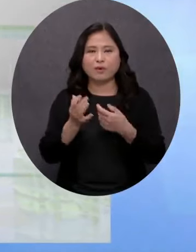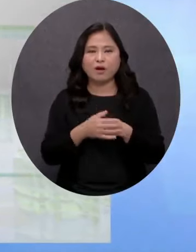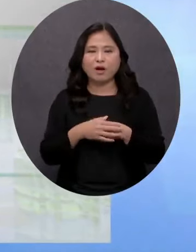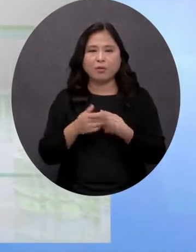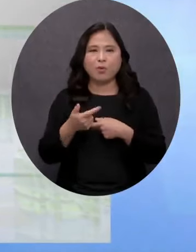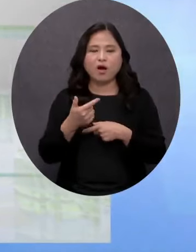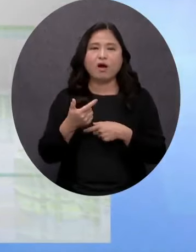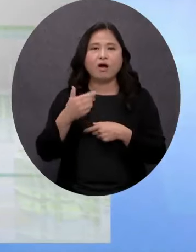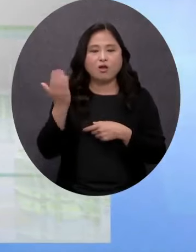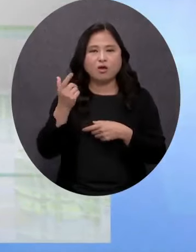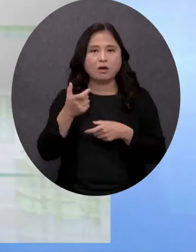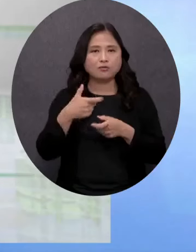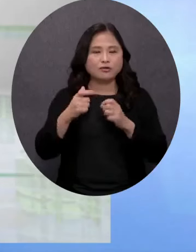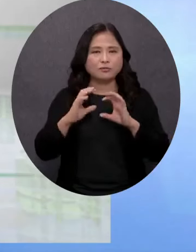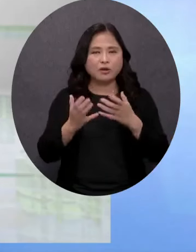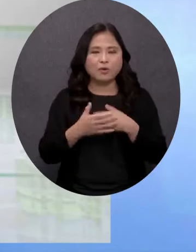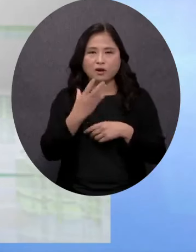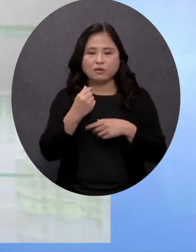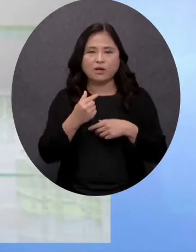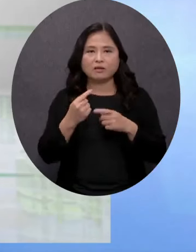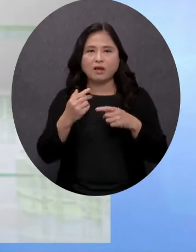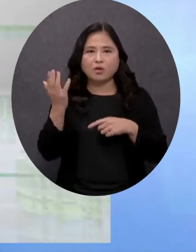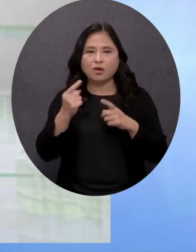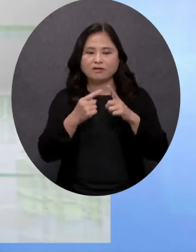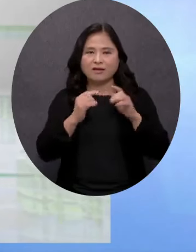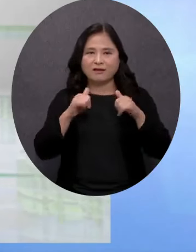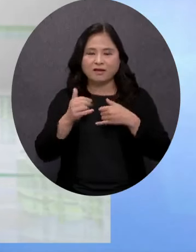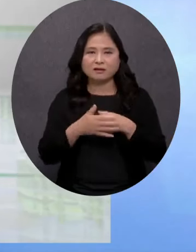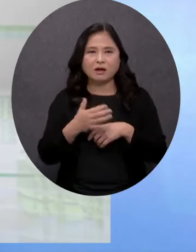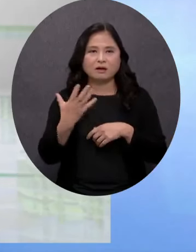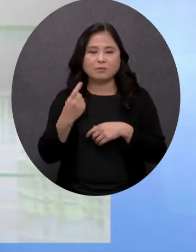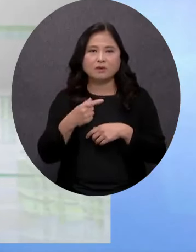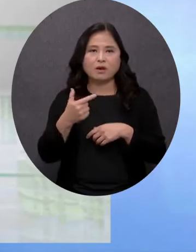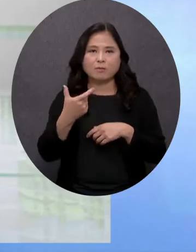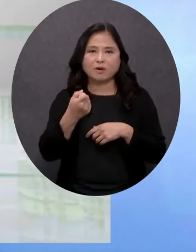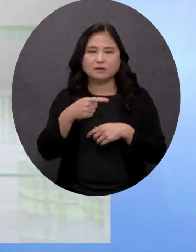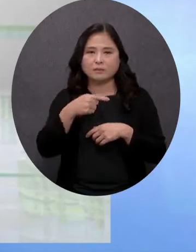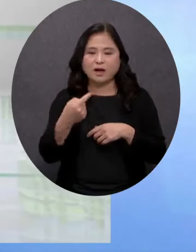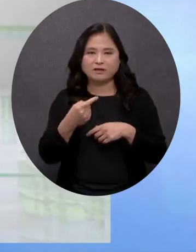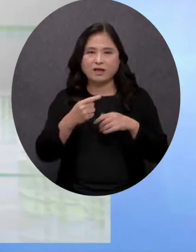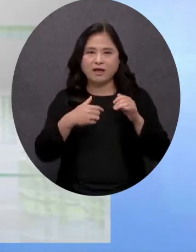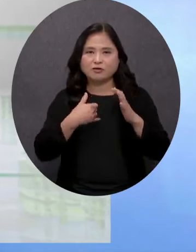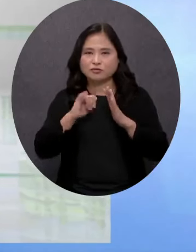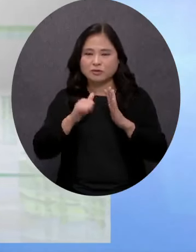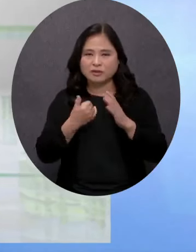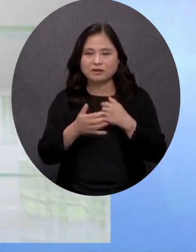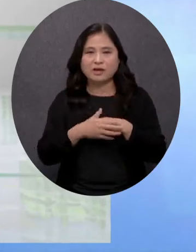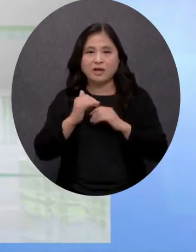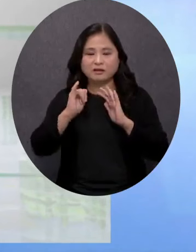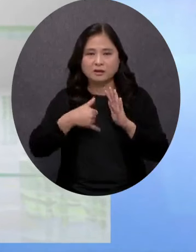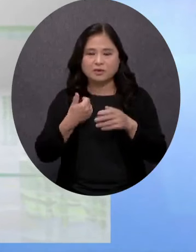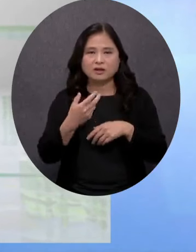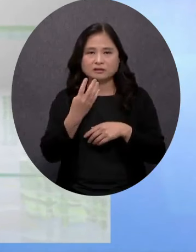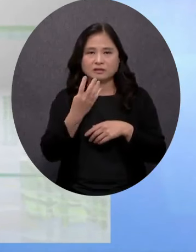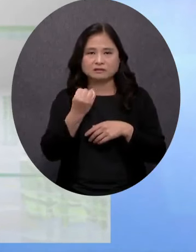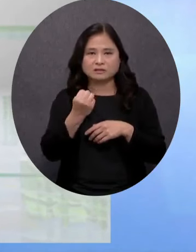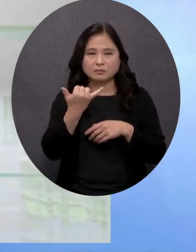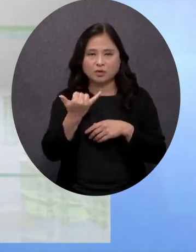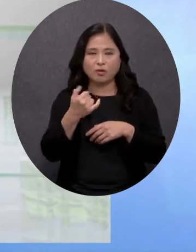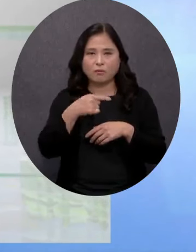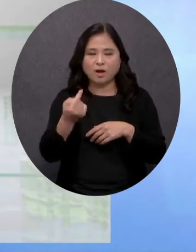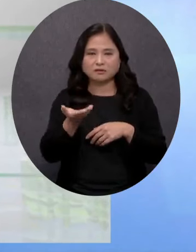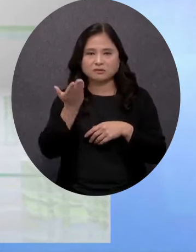港。入境处就话，寻日有超过800,000人次出入境，其中入境人次超过460,000，内